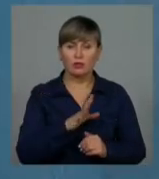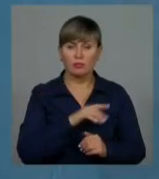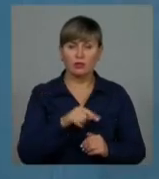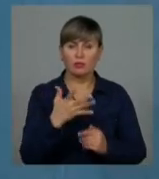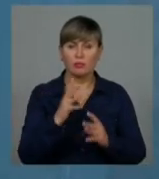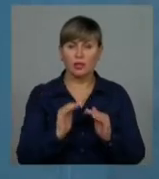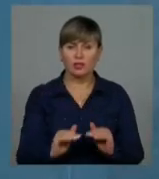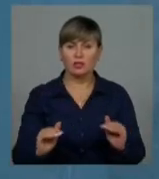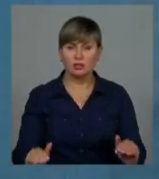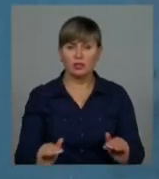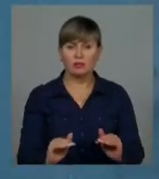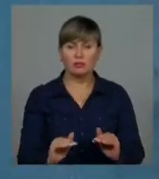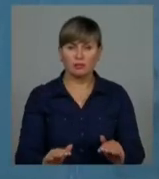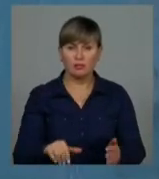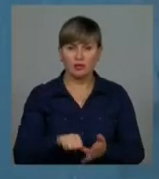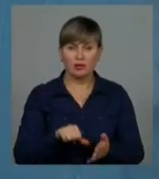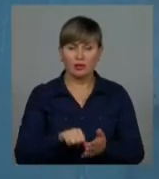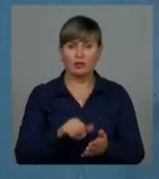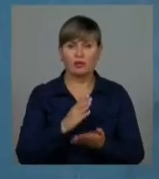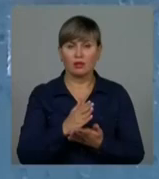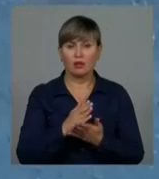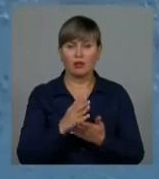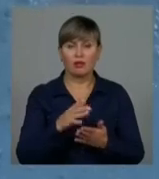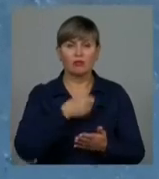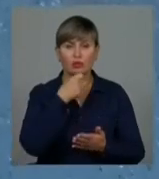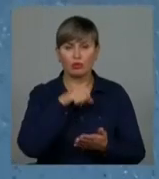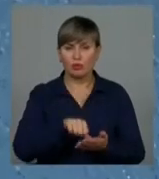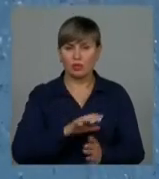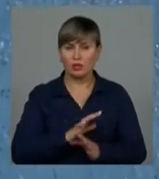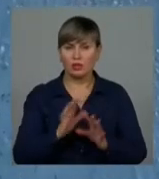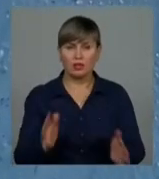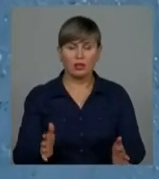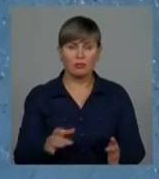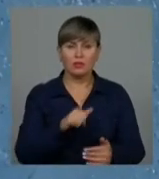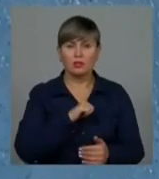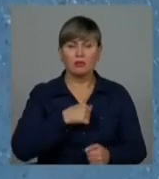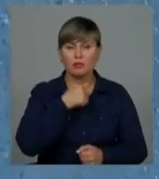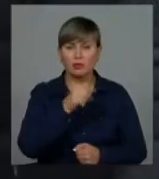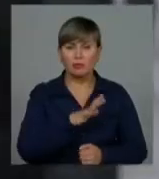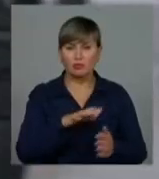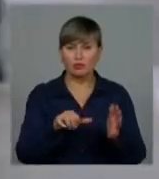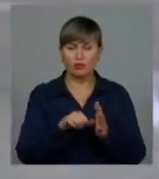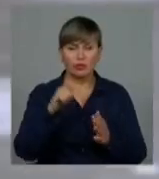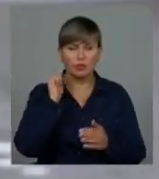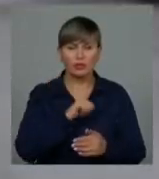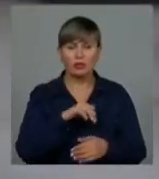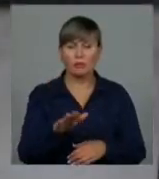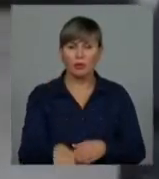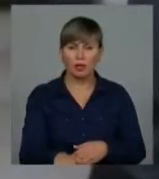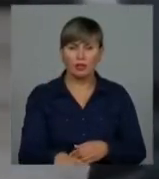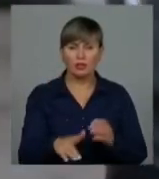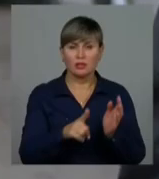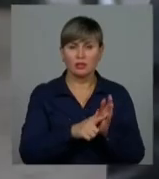находилось 5 несовершеннолетних детей, оставшиеся без присмотра взрослых. Самому старшему было 6 лет, а самому